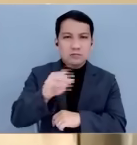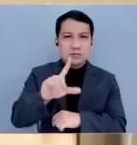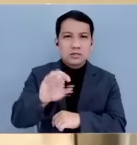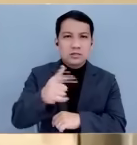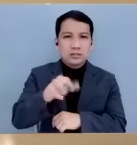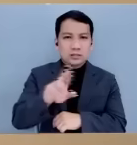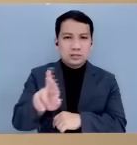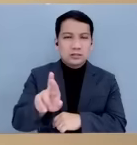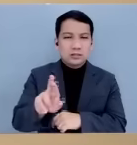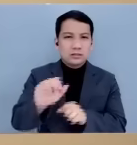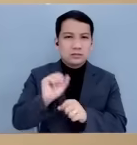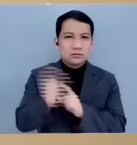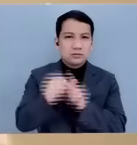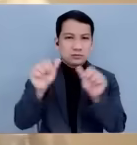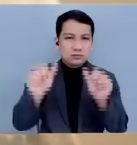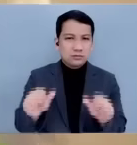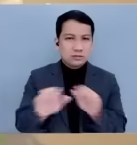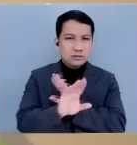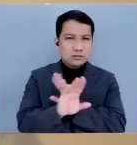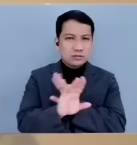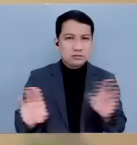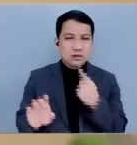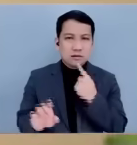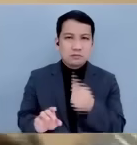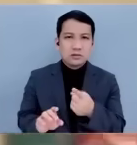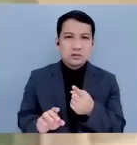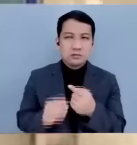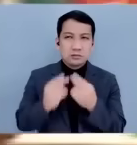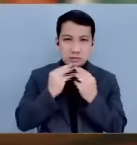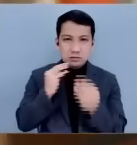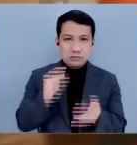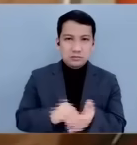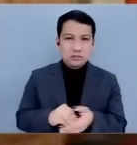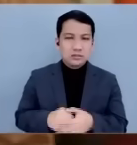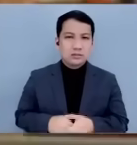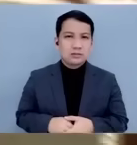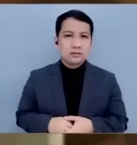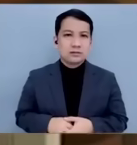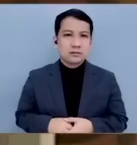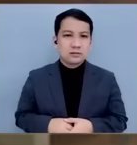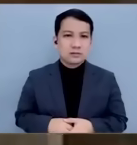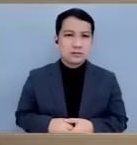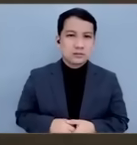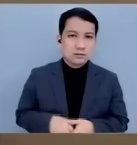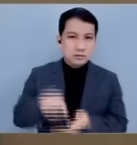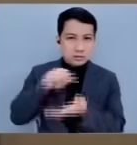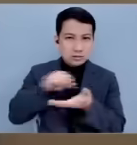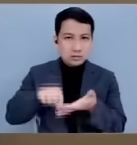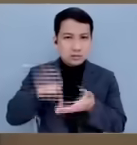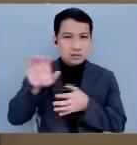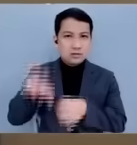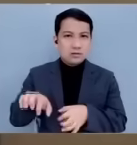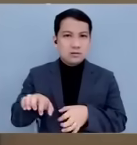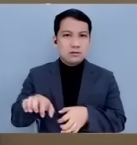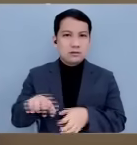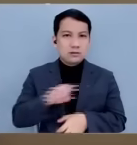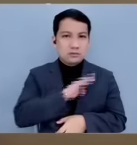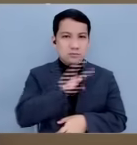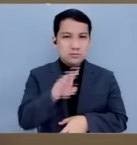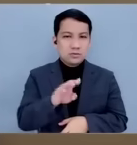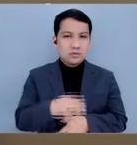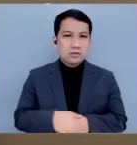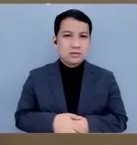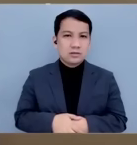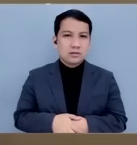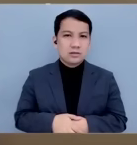social media, hindi niya raw babawiin ang mga pahayag niya. Bawat galit na nasulat ko doon, pinaninindigan ko. It really